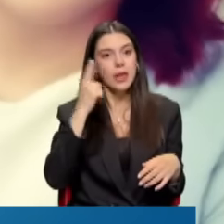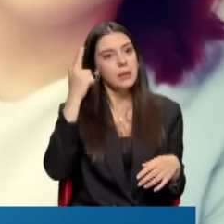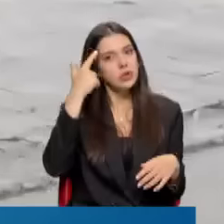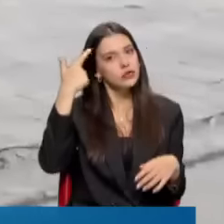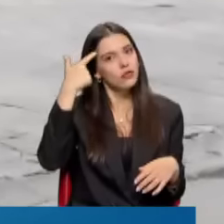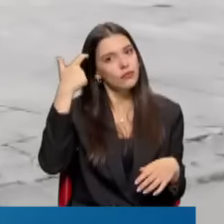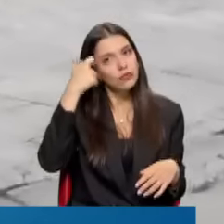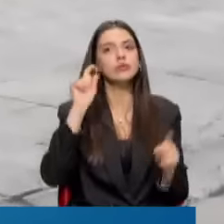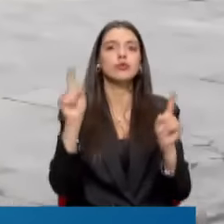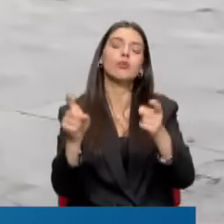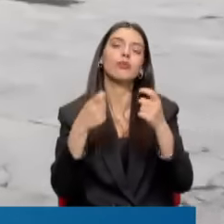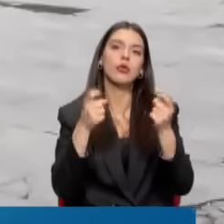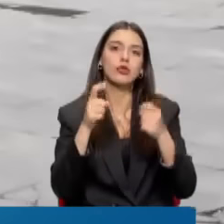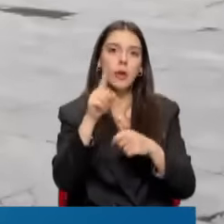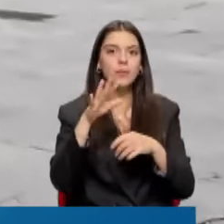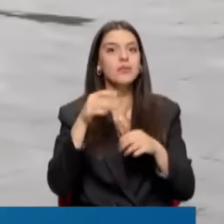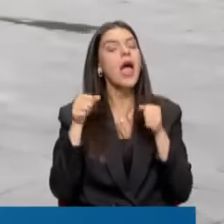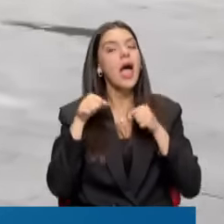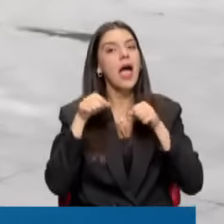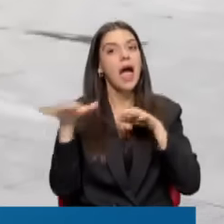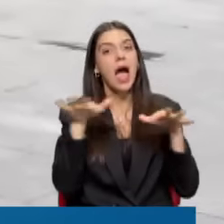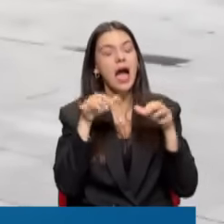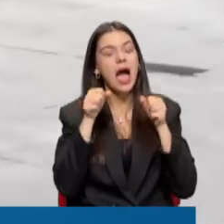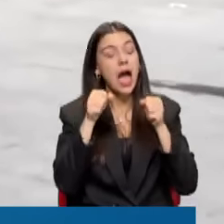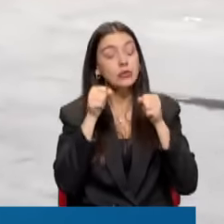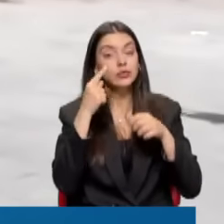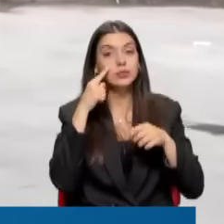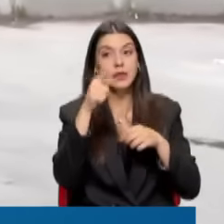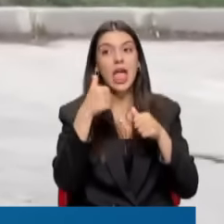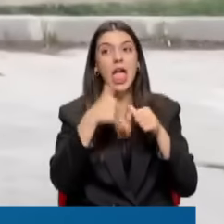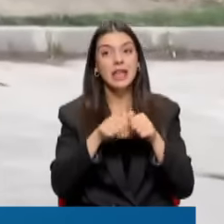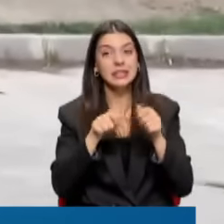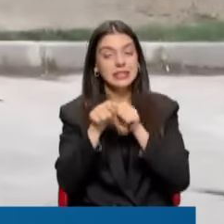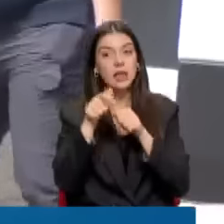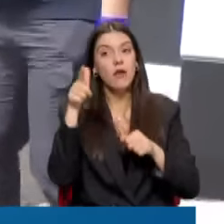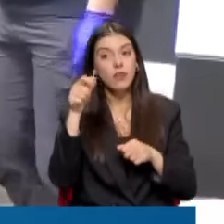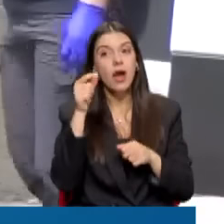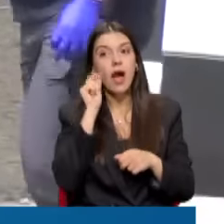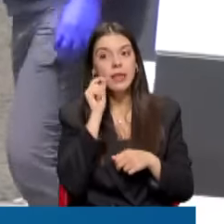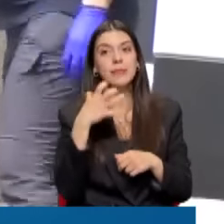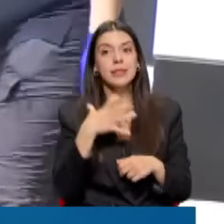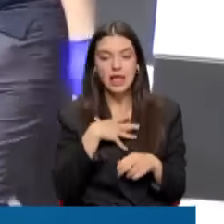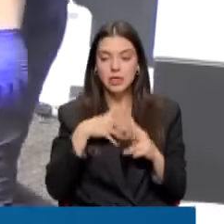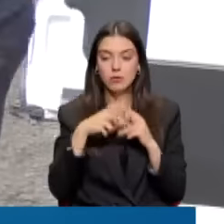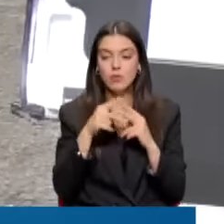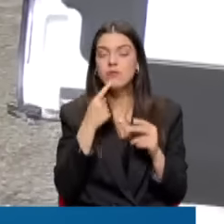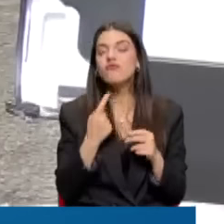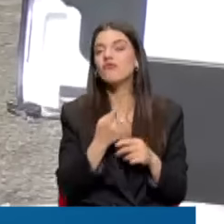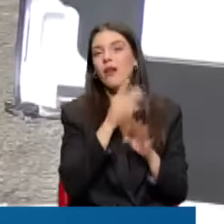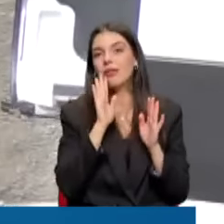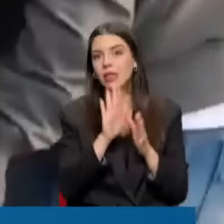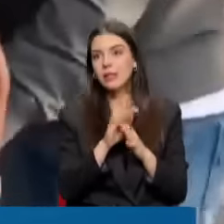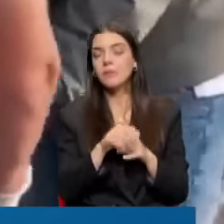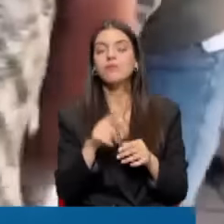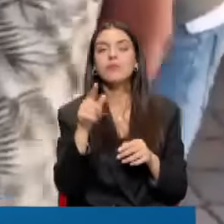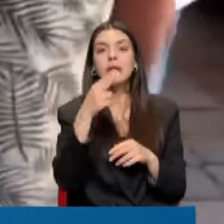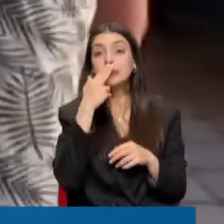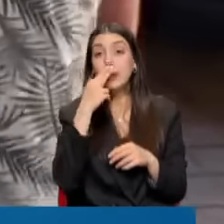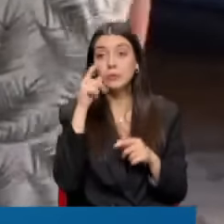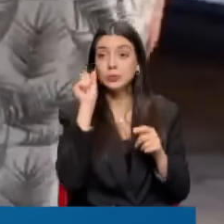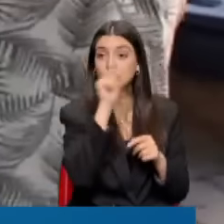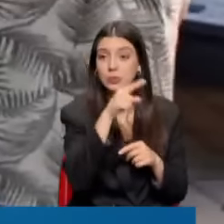vurulmuş bulundu Erzurum'da eşini silahla vuran adam kendini polise ihbar etti Samsun'da İsa İki